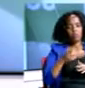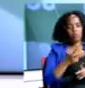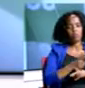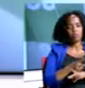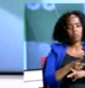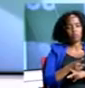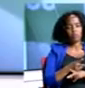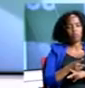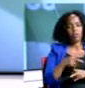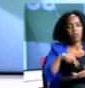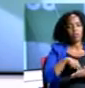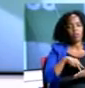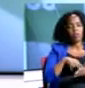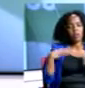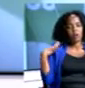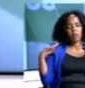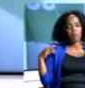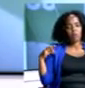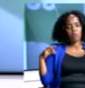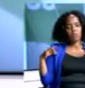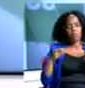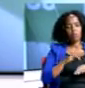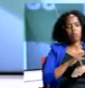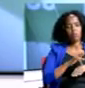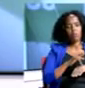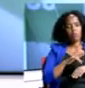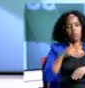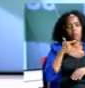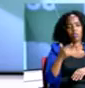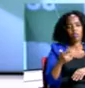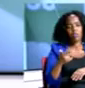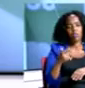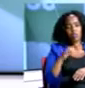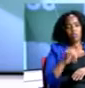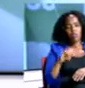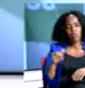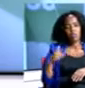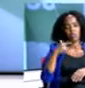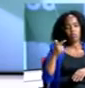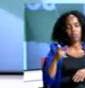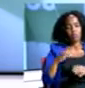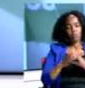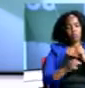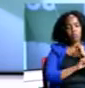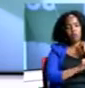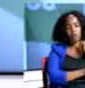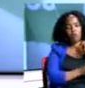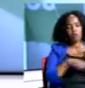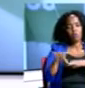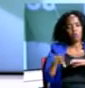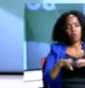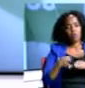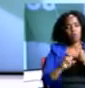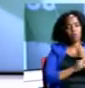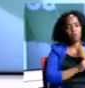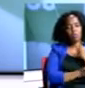dofnu abat faya dunia, abend faya dunia malah tole kanajira, kuanu kanajira, jadi wan ni nubus burgo dan ne, iratun